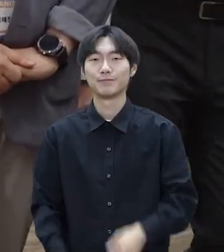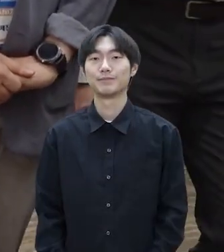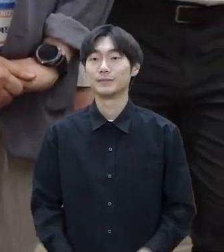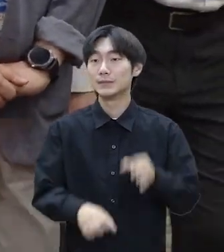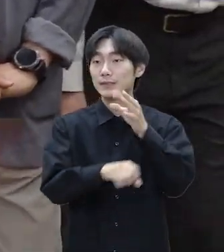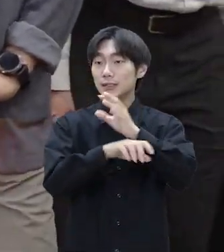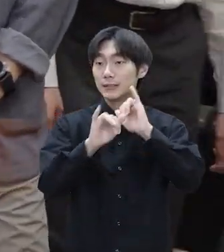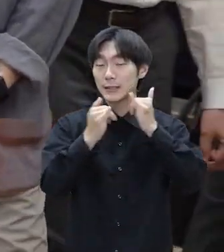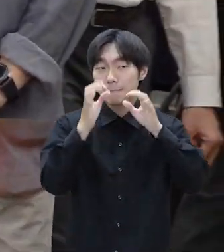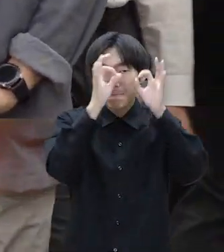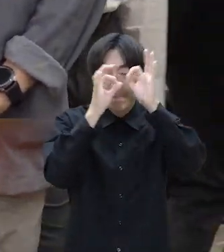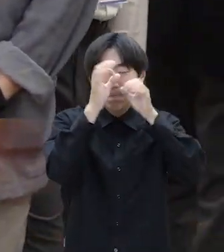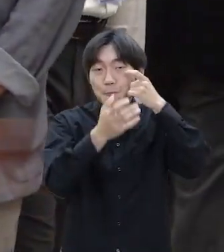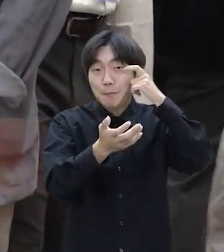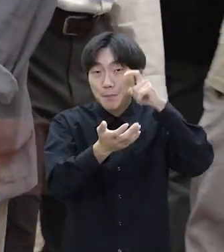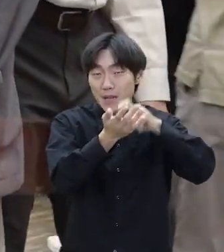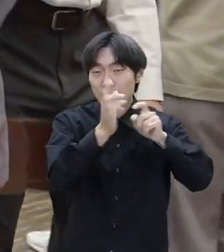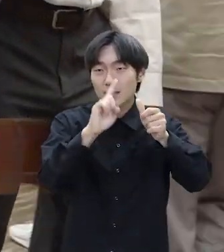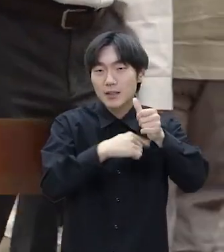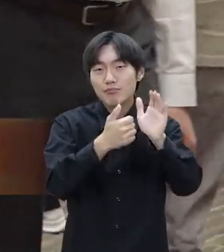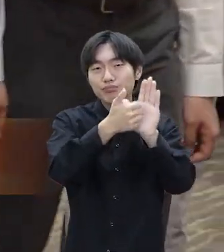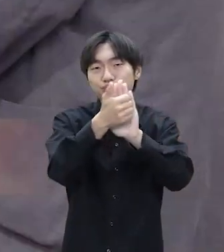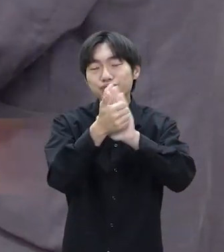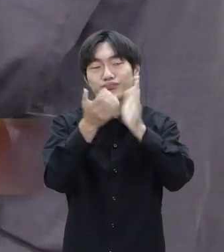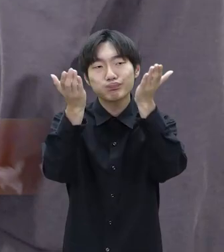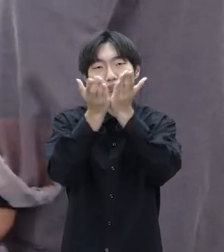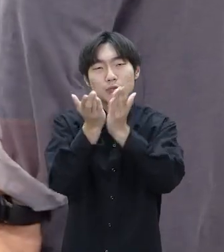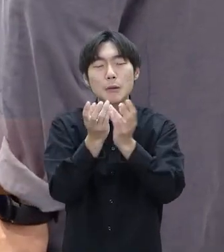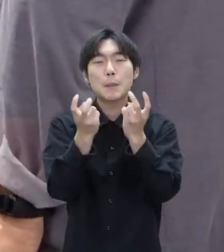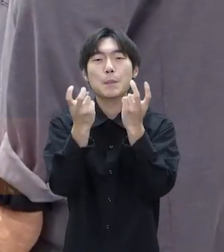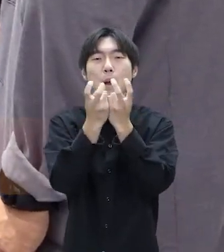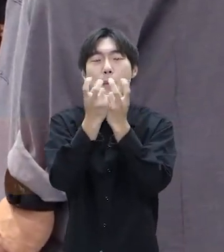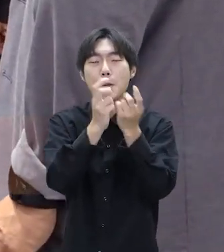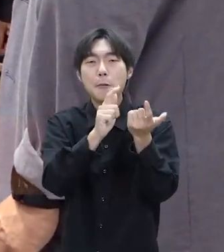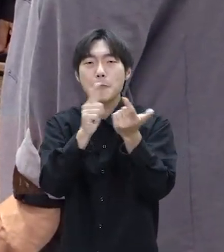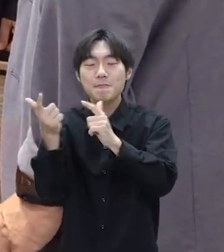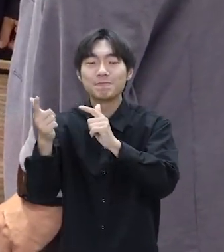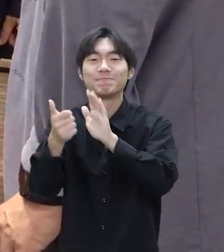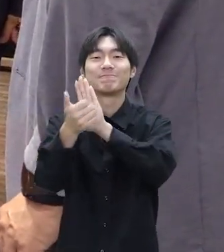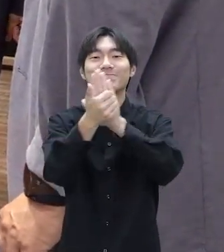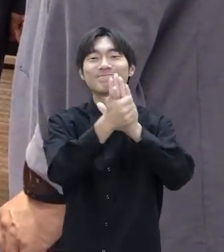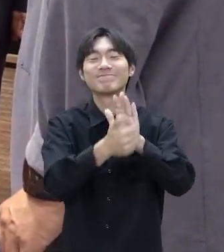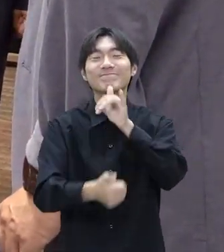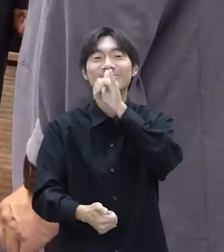해외 바이어 발굴과 매칭은 물론 제품 발송 지원, 맞춤형